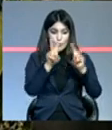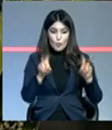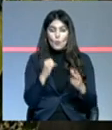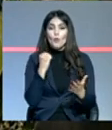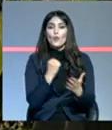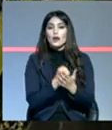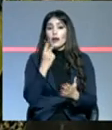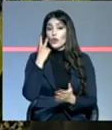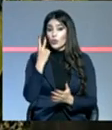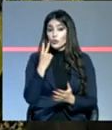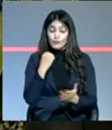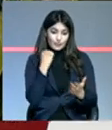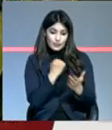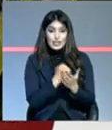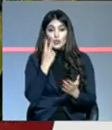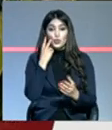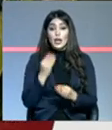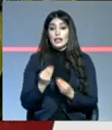هذه العلامه